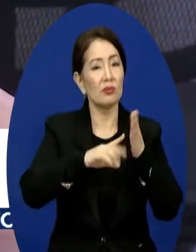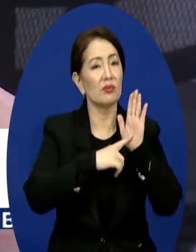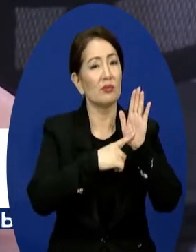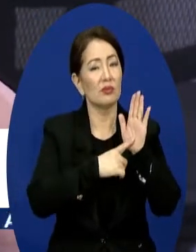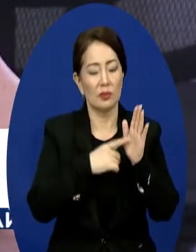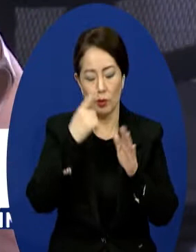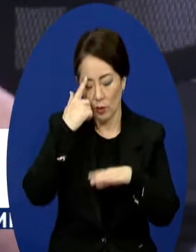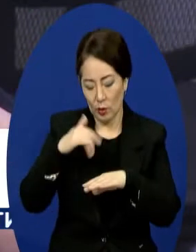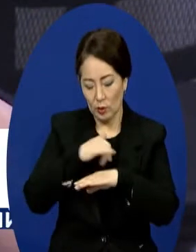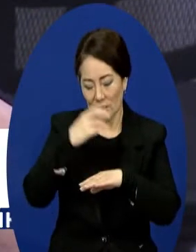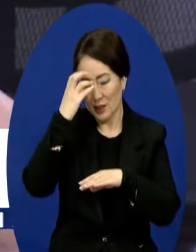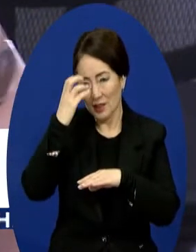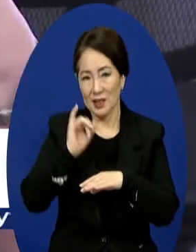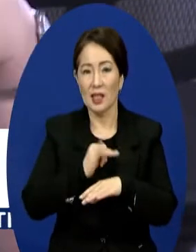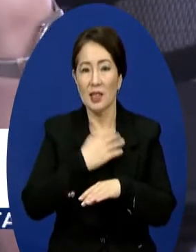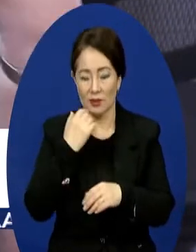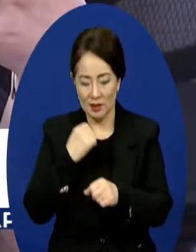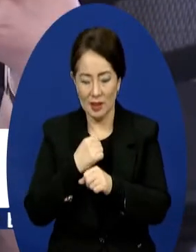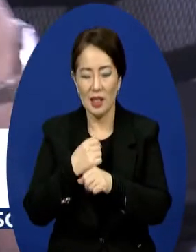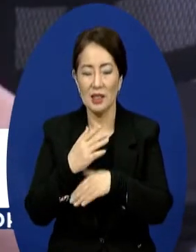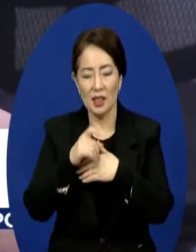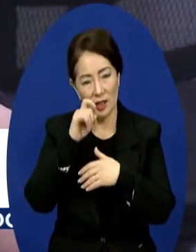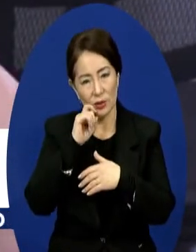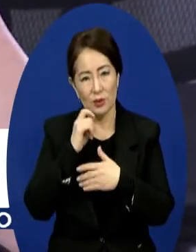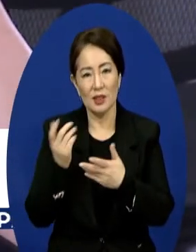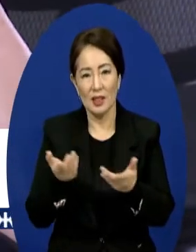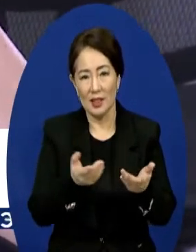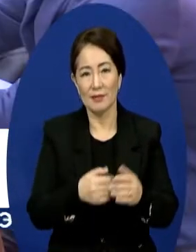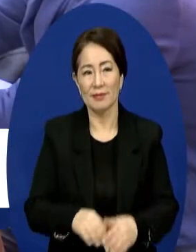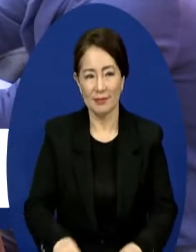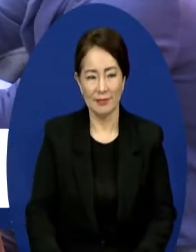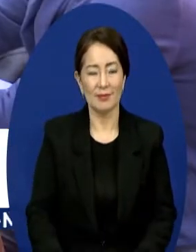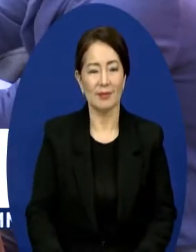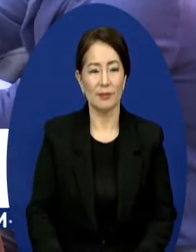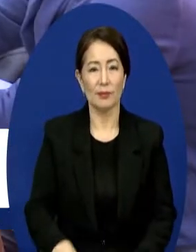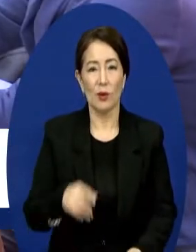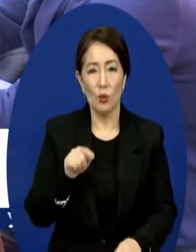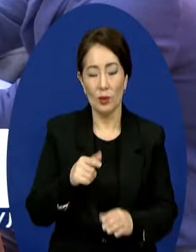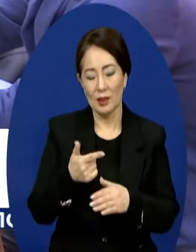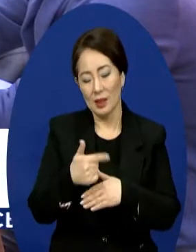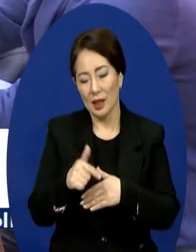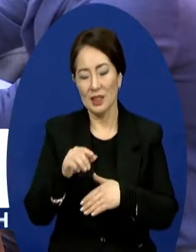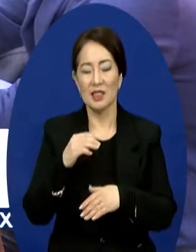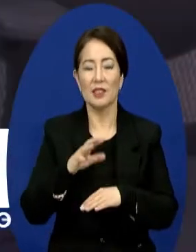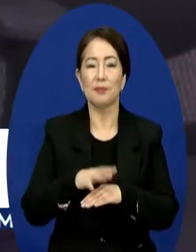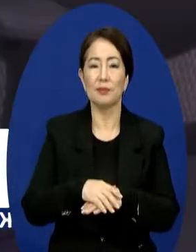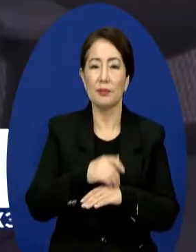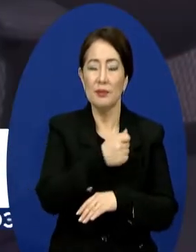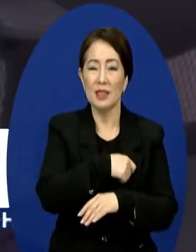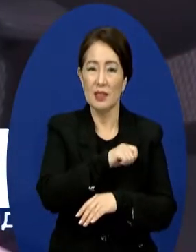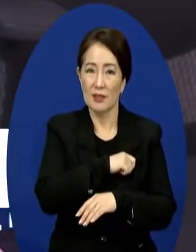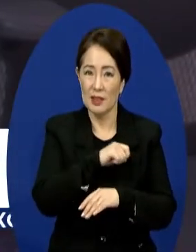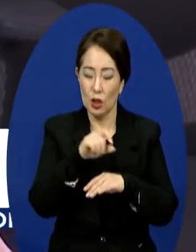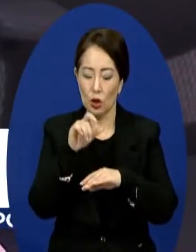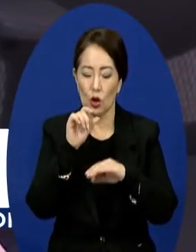Монгол улсын засгийн газар идэвх санаачлагтай ажилласаа гэж бид хүсэж байна. Өвнөөс гадна Швейцарын хөгжлийн агентлагийн ногоолт мал